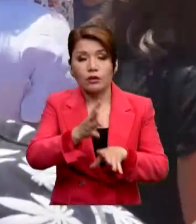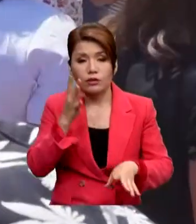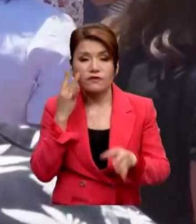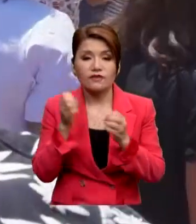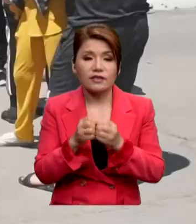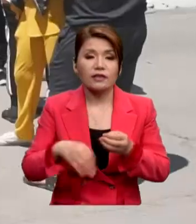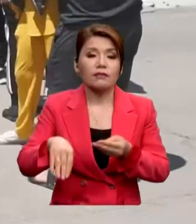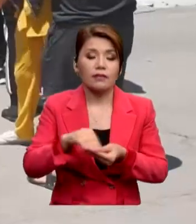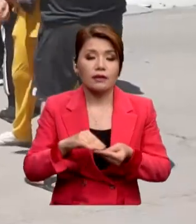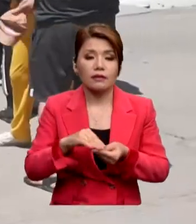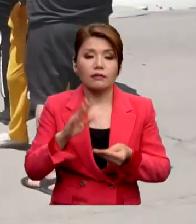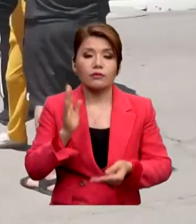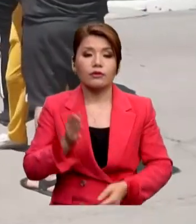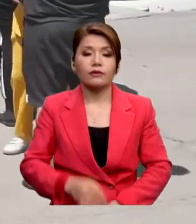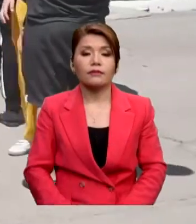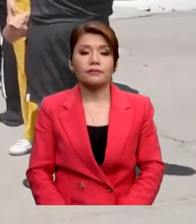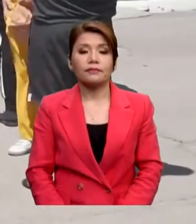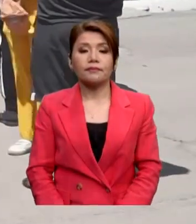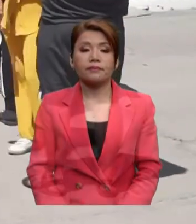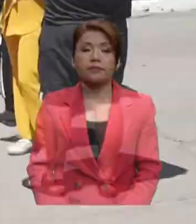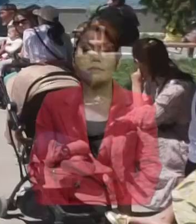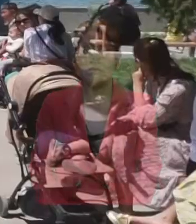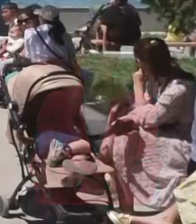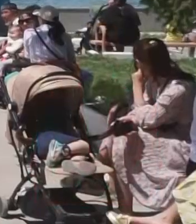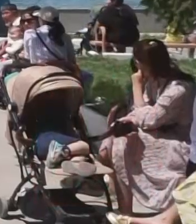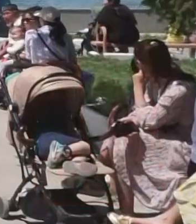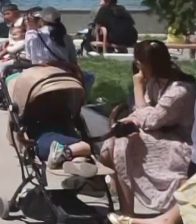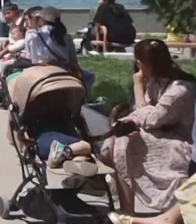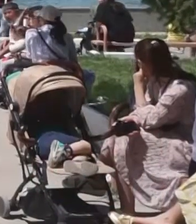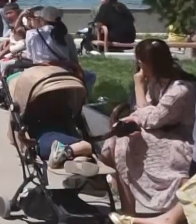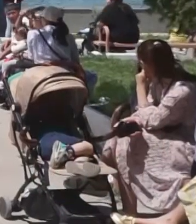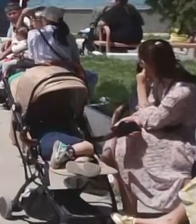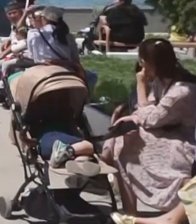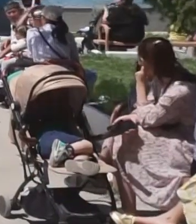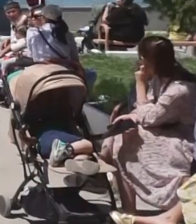науқанға айналмақ. Нұрлан Асқар, Жанболат Андабаев, атамекен, бизнес, Тараздан.